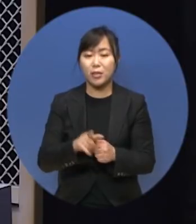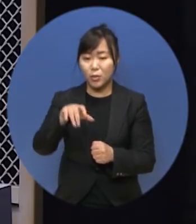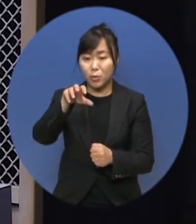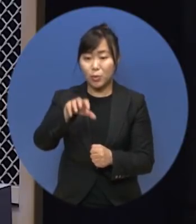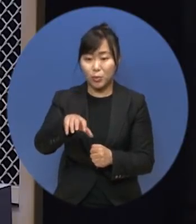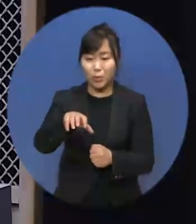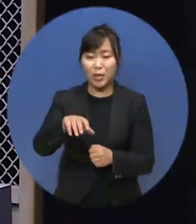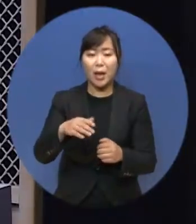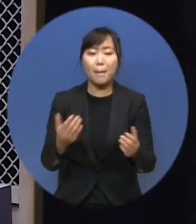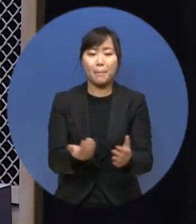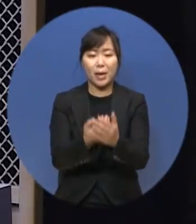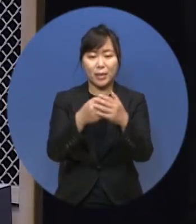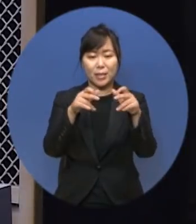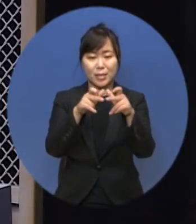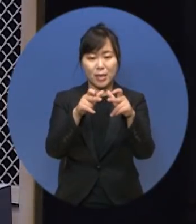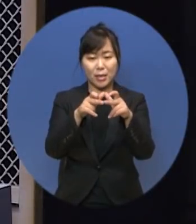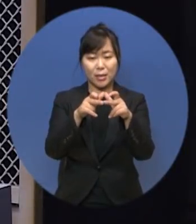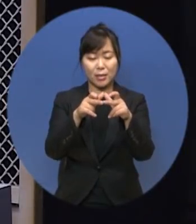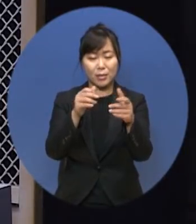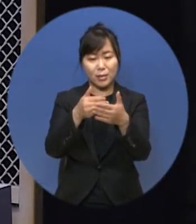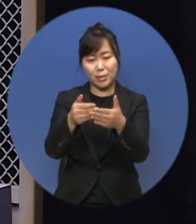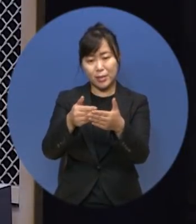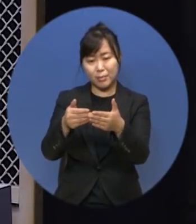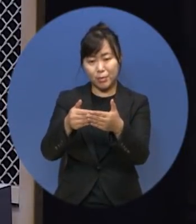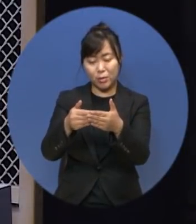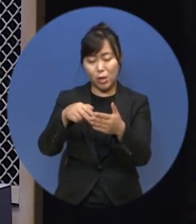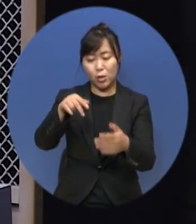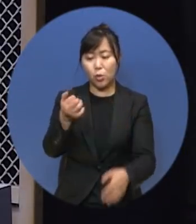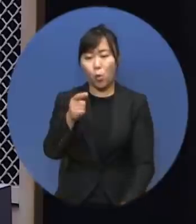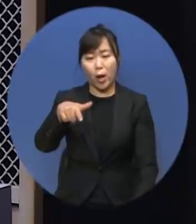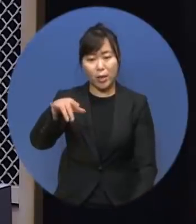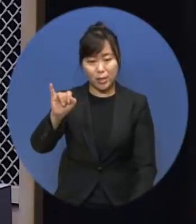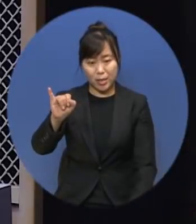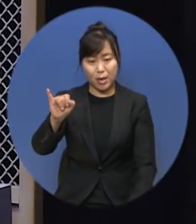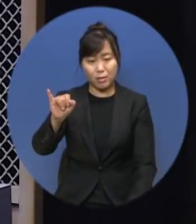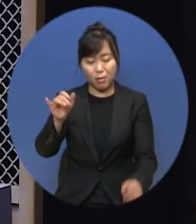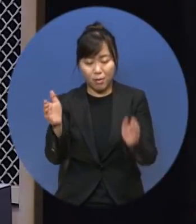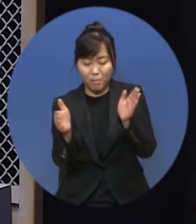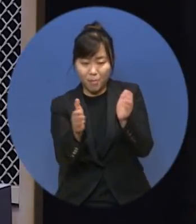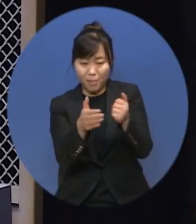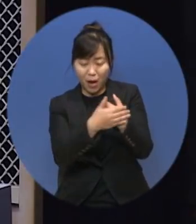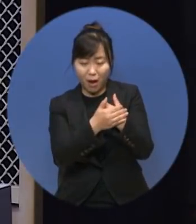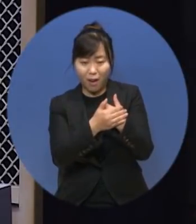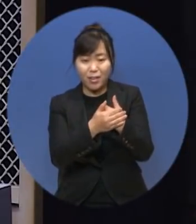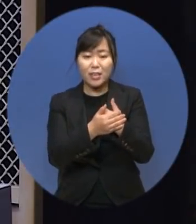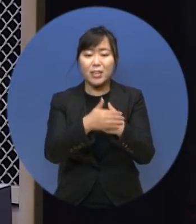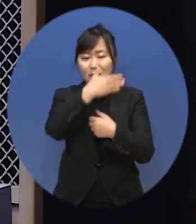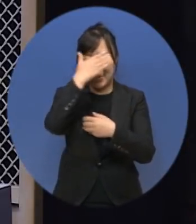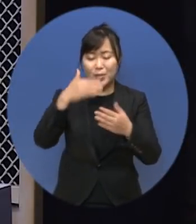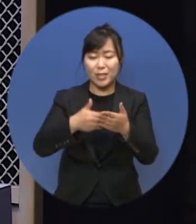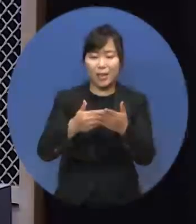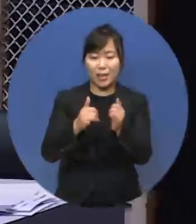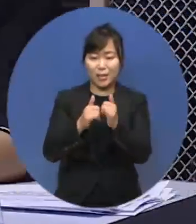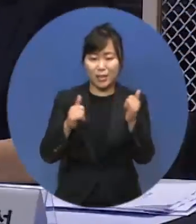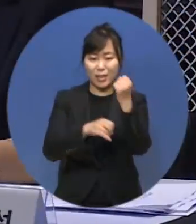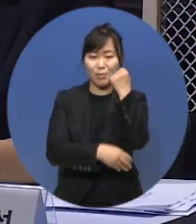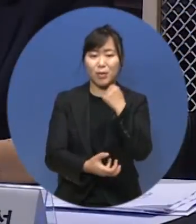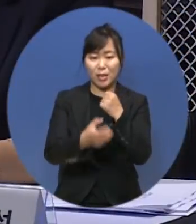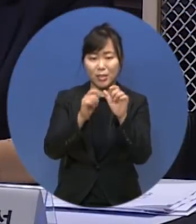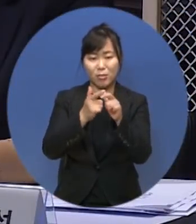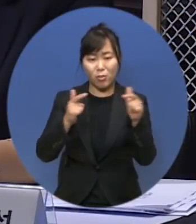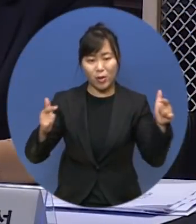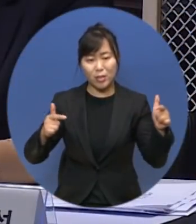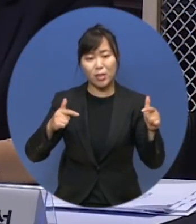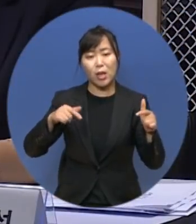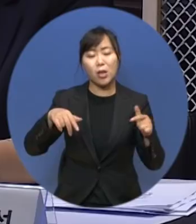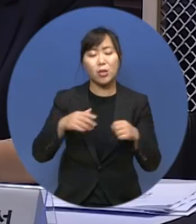여기에서도 발달장애인의 작가의 그림을 소화기에 입힌 아트 소화기를 출시해서 청년 작가들의 작품을 모티브로 한 다양한